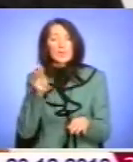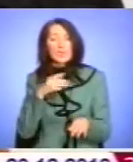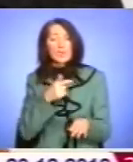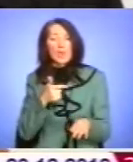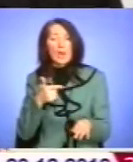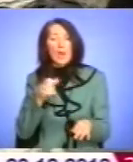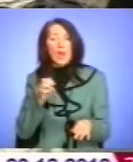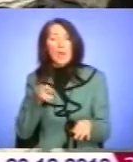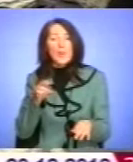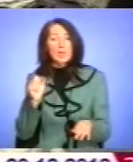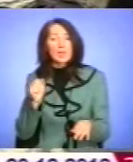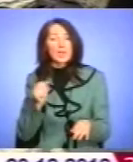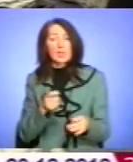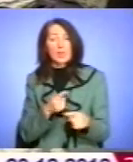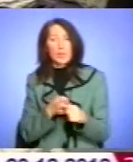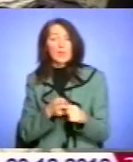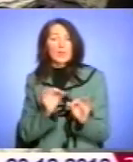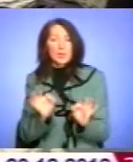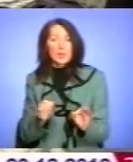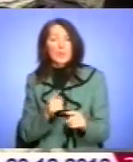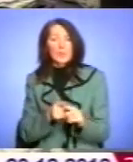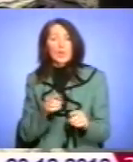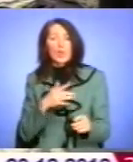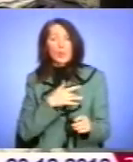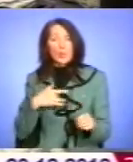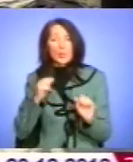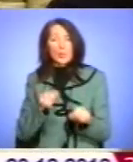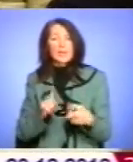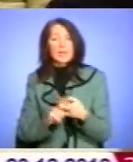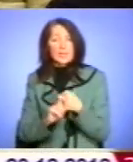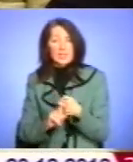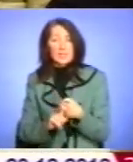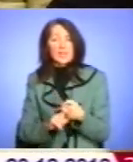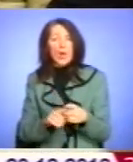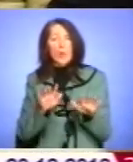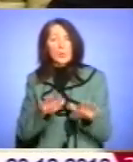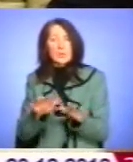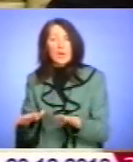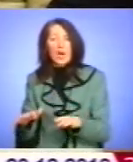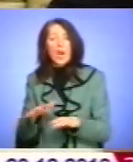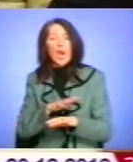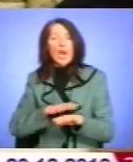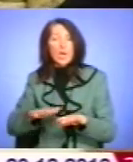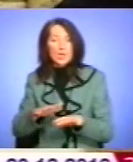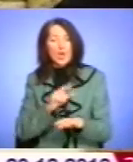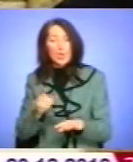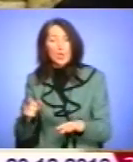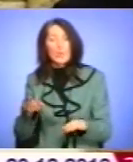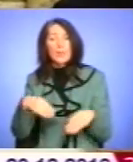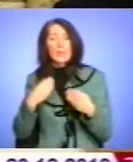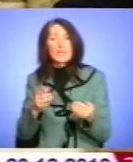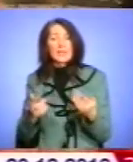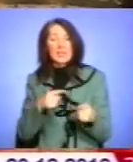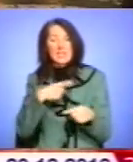справедливий наполовину. Туберкульозом можна заразитися у місцях скупчення людей. Він передається через розмову або чхання.